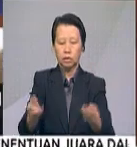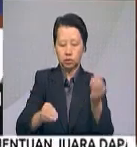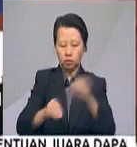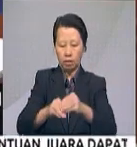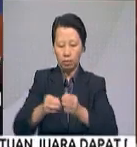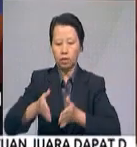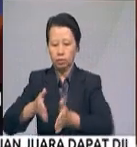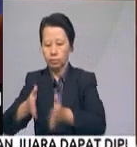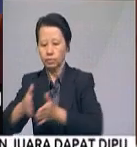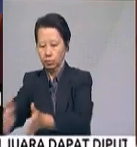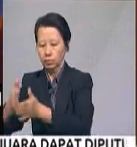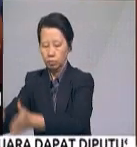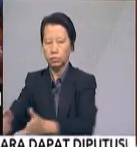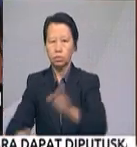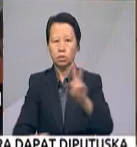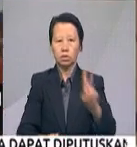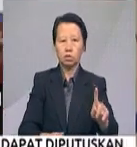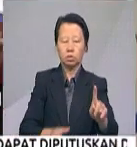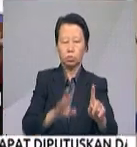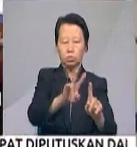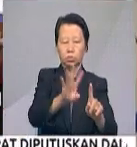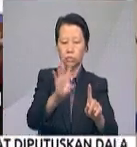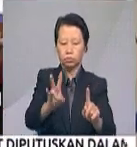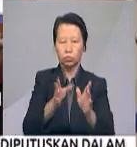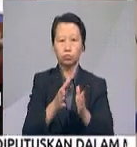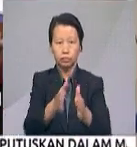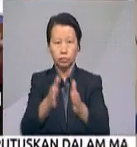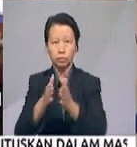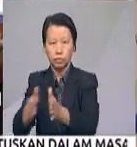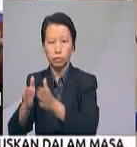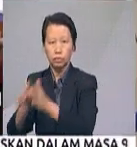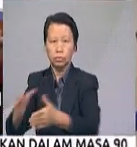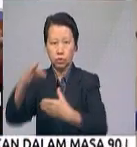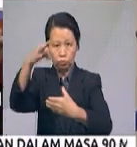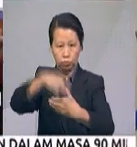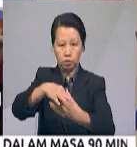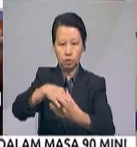sehingga 127 saluran.